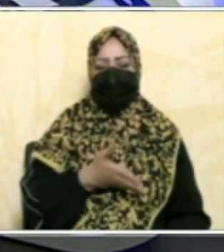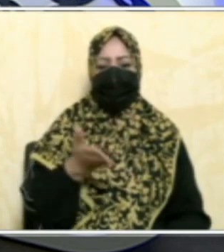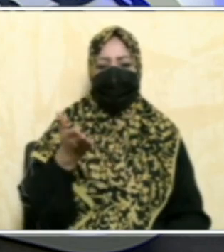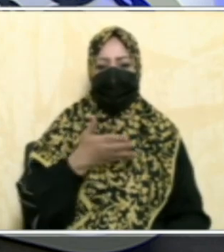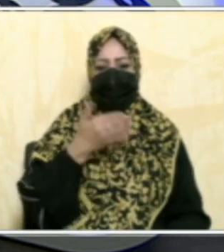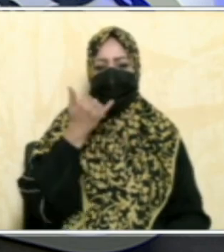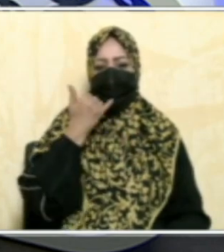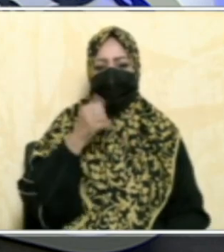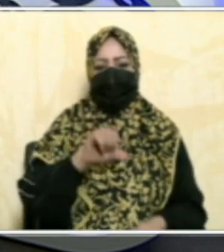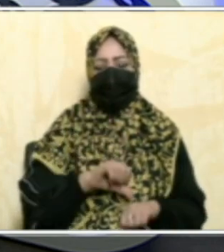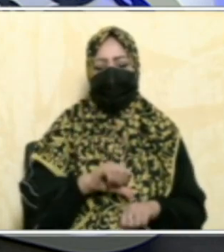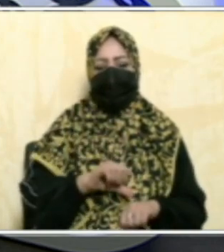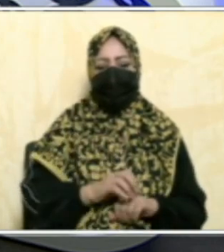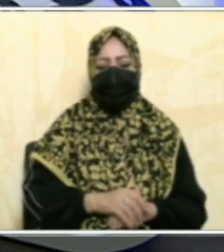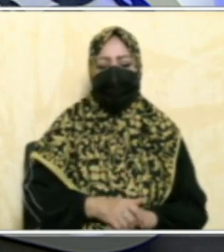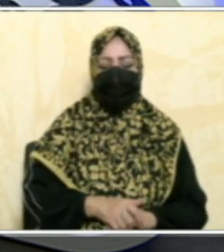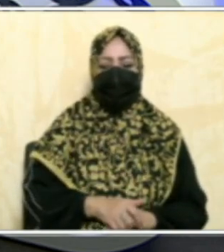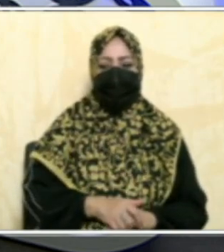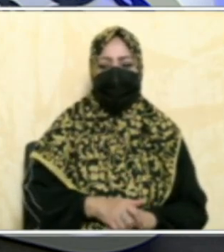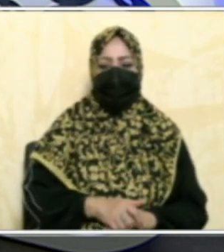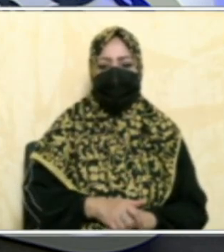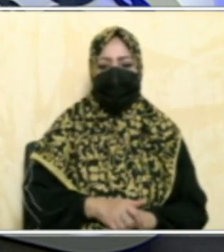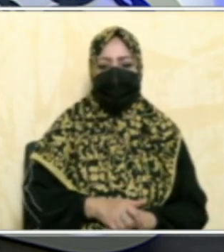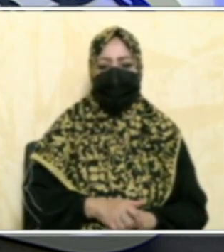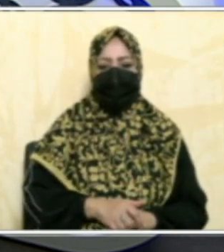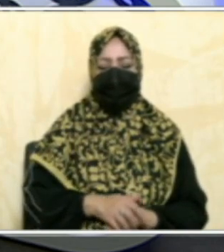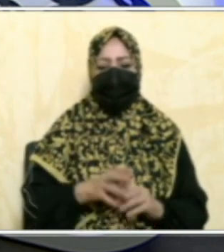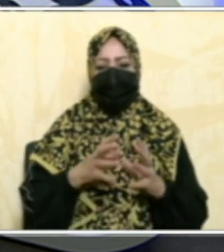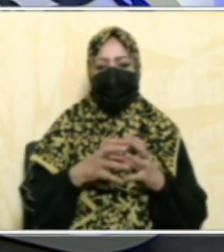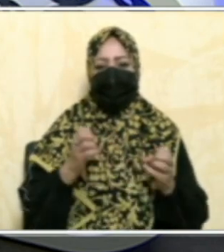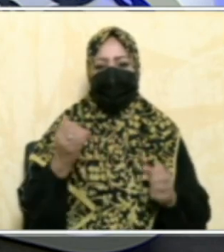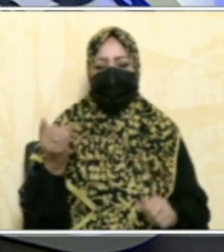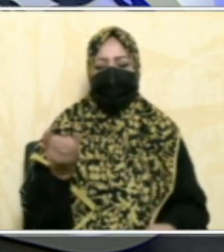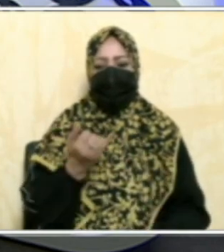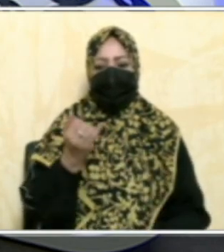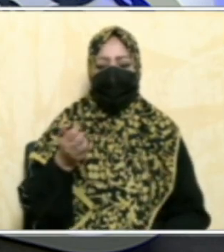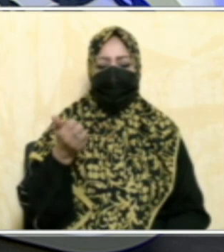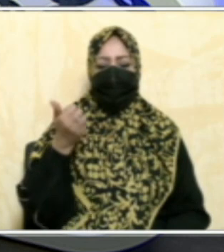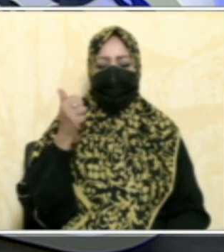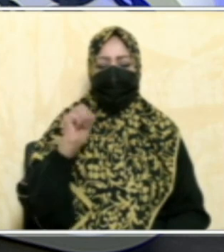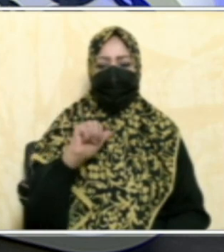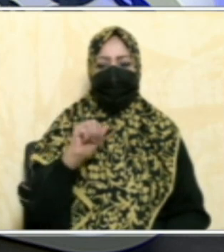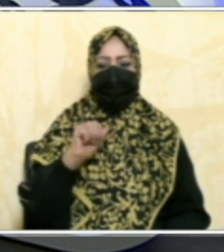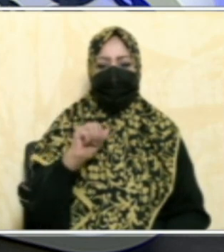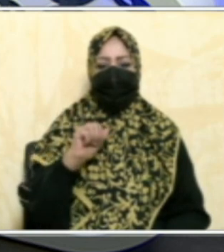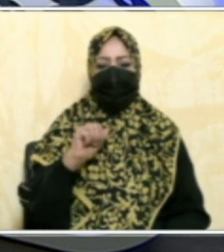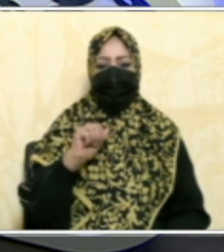عندي استفسار بسيط الحق. أنا أمس متصفح دقيت فيديو